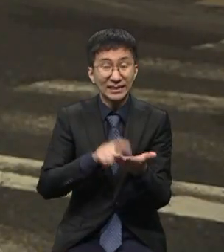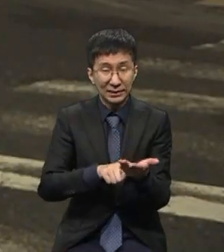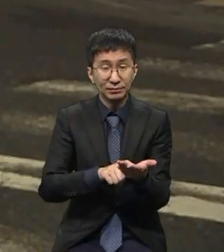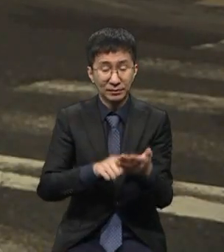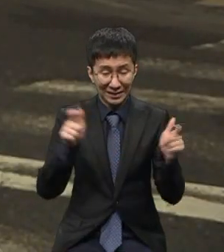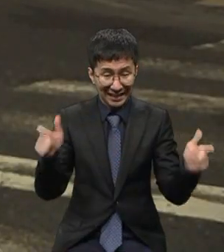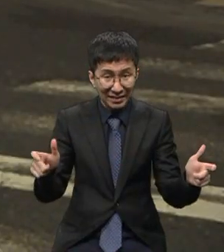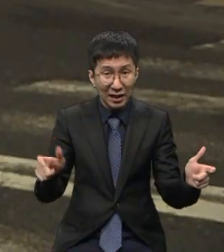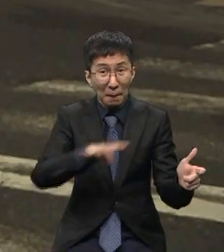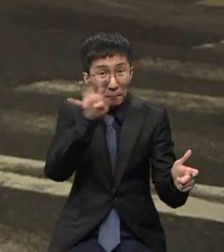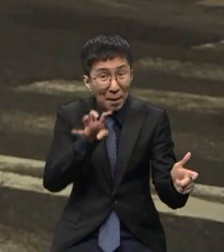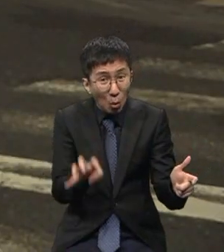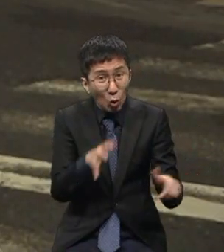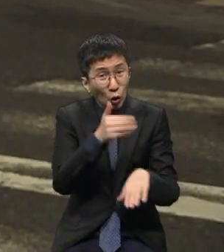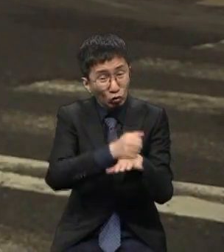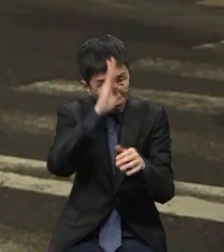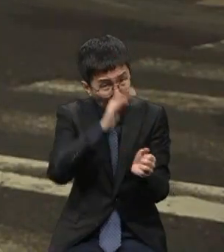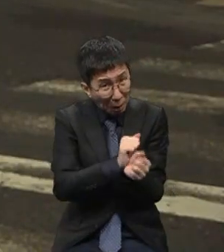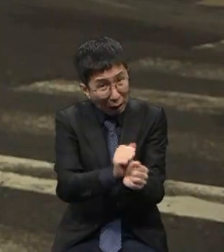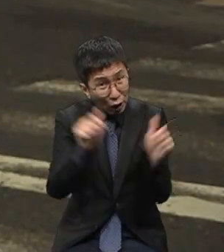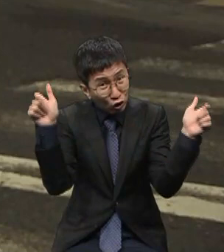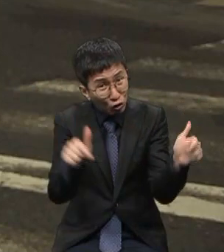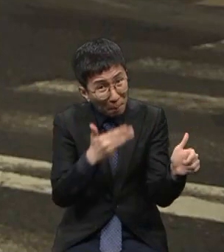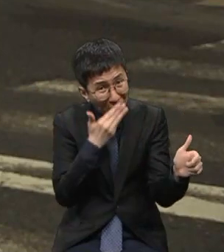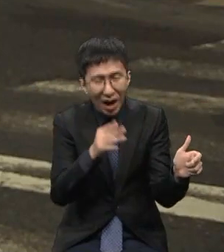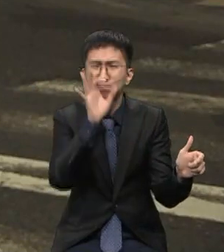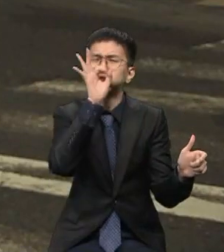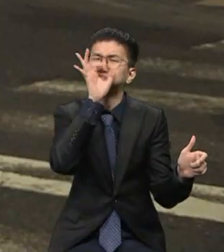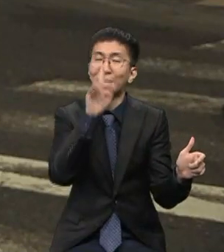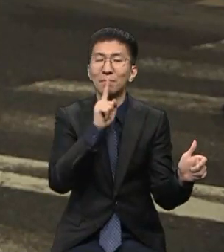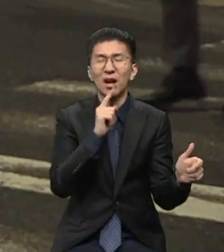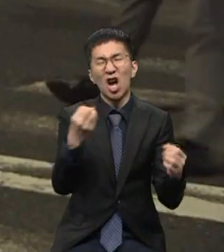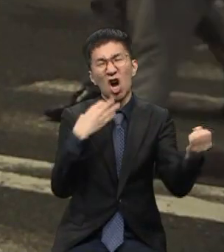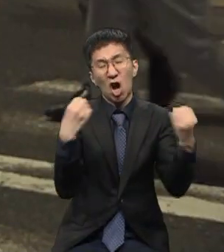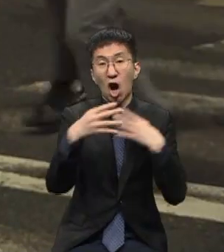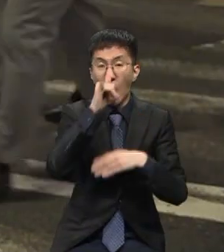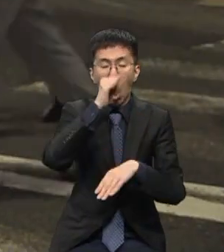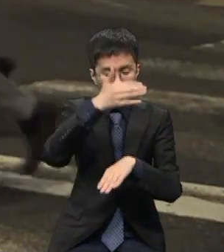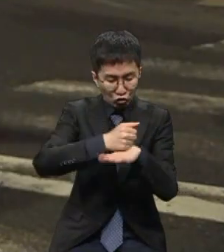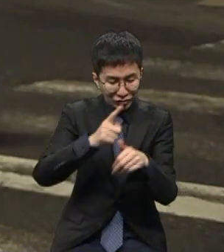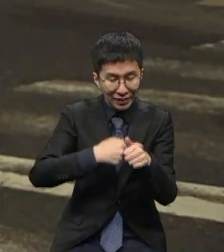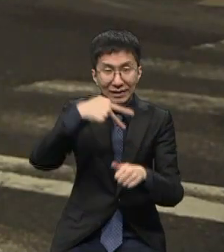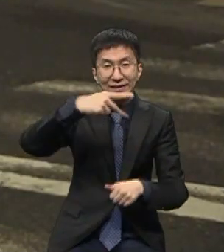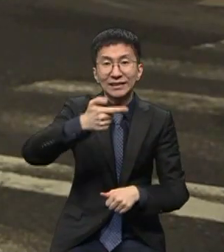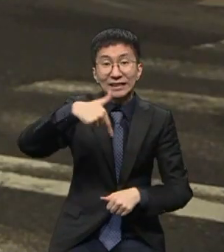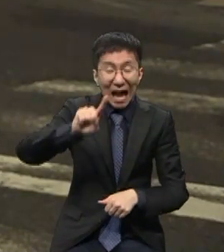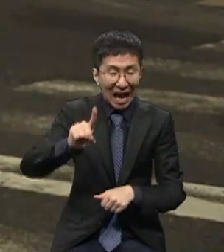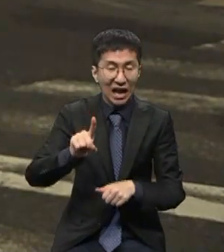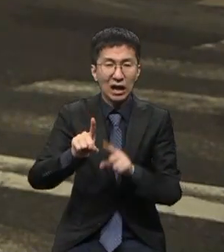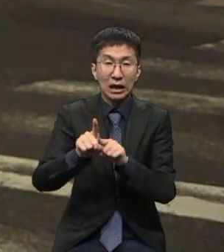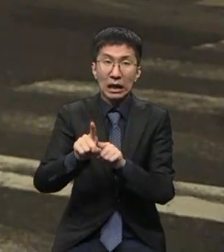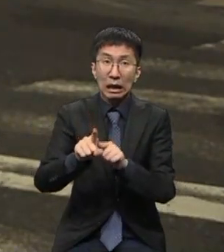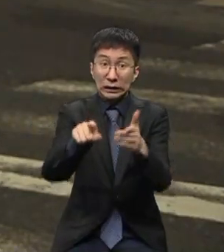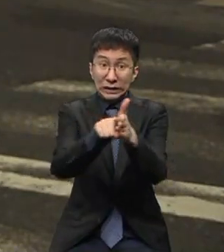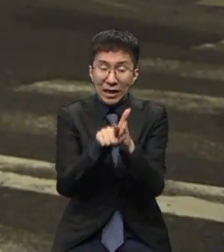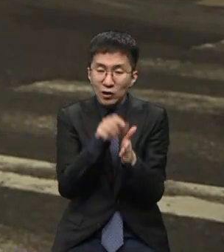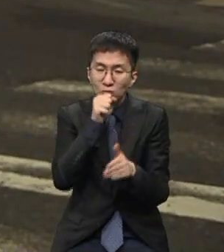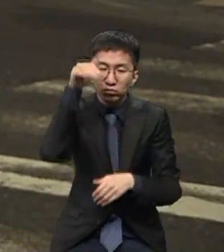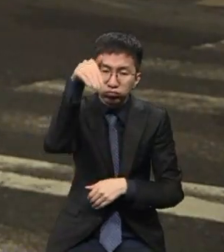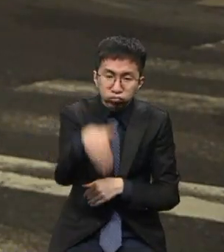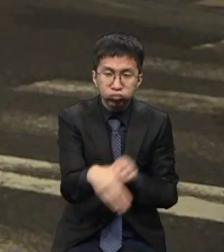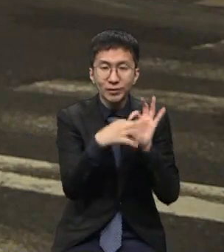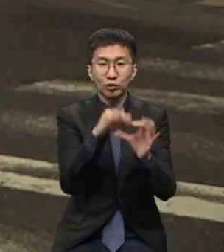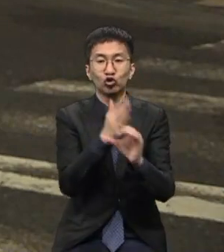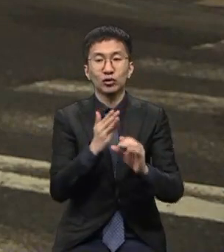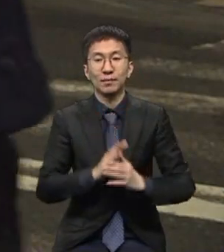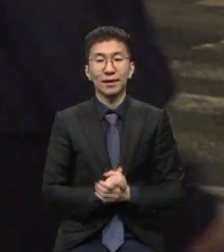반복해서는 감염 폭발을 수습할 수 없다는 비관론이 강해지면서 스가 정권의 입지는 점점 좁아지고 있습니다. 도쿄에서